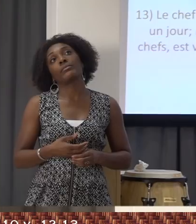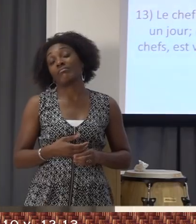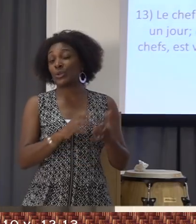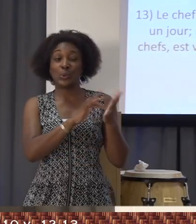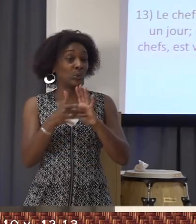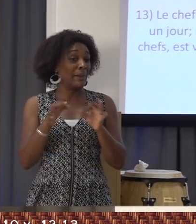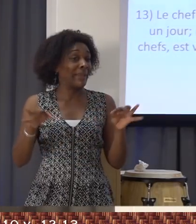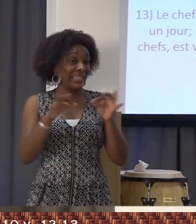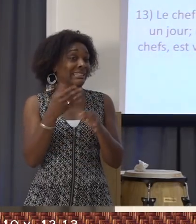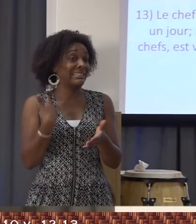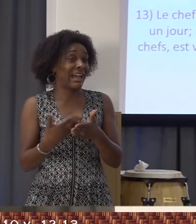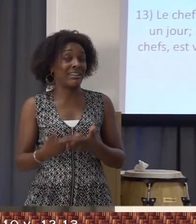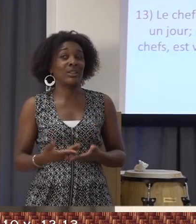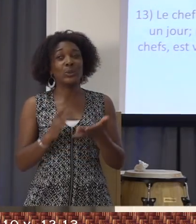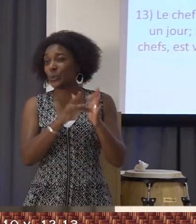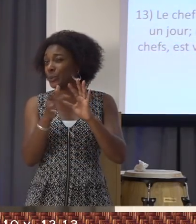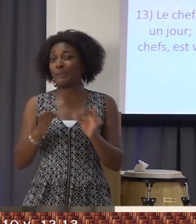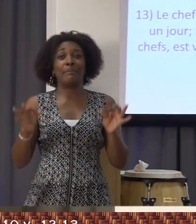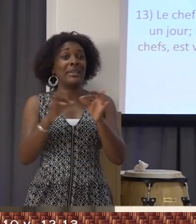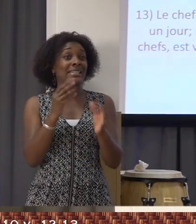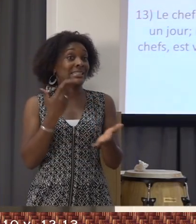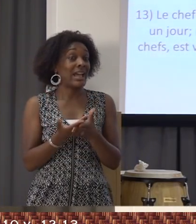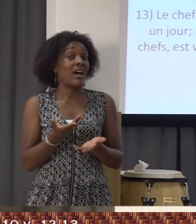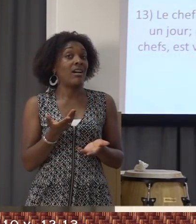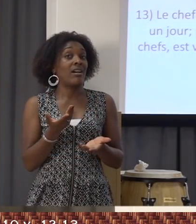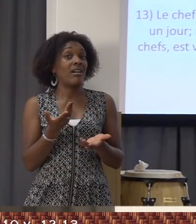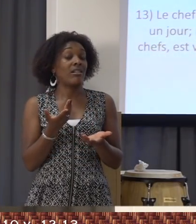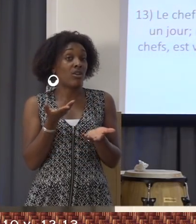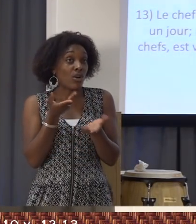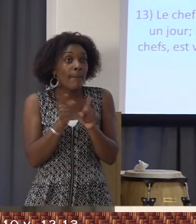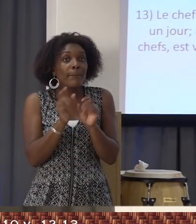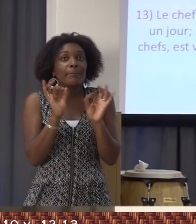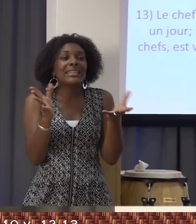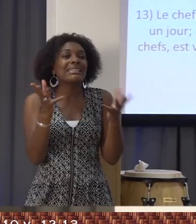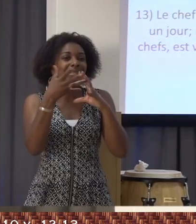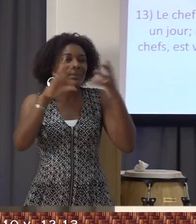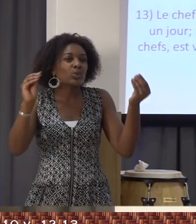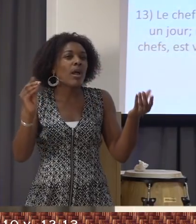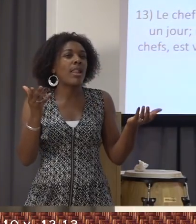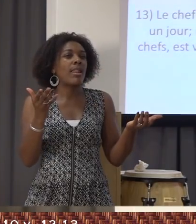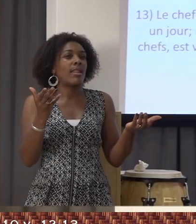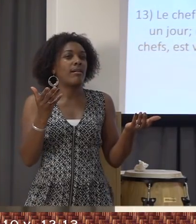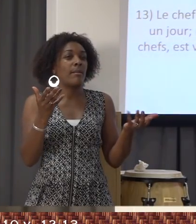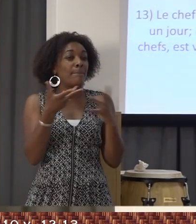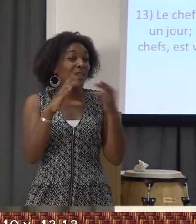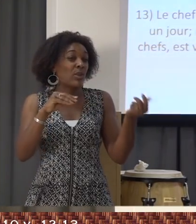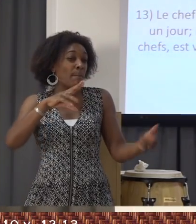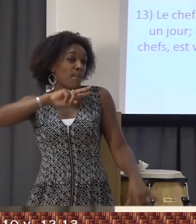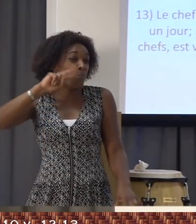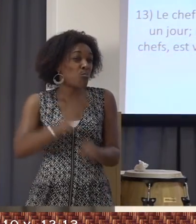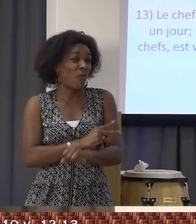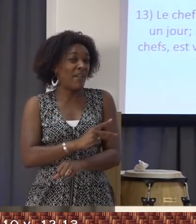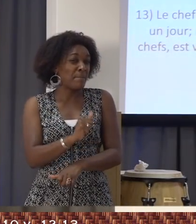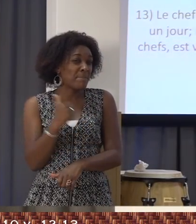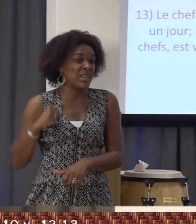Toutes ces nations constituent des royautés ou principautés spirituellement maléfiques